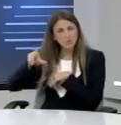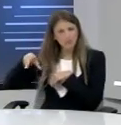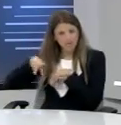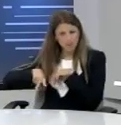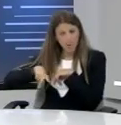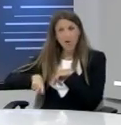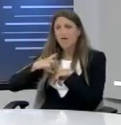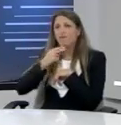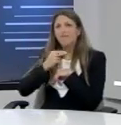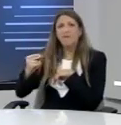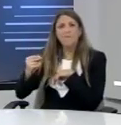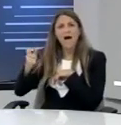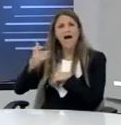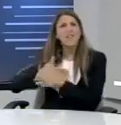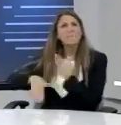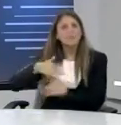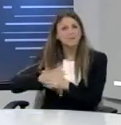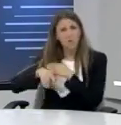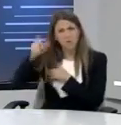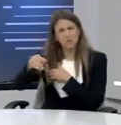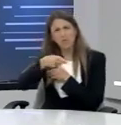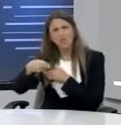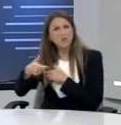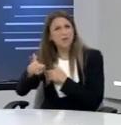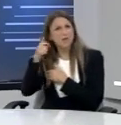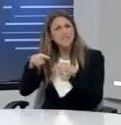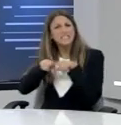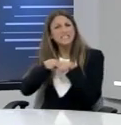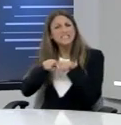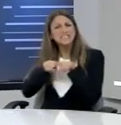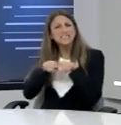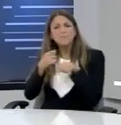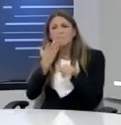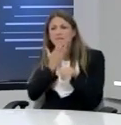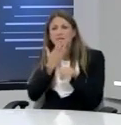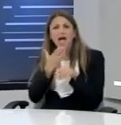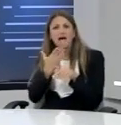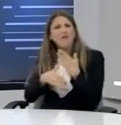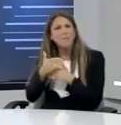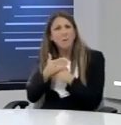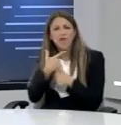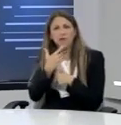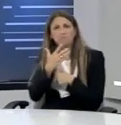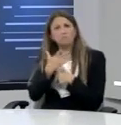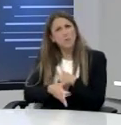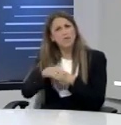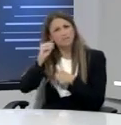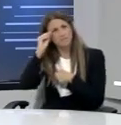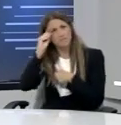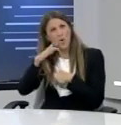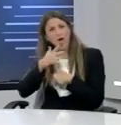σας. Αλλά για να μην μιλάμε για μεμονωμένες περιπτώσεις, εγώ θέλω να σας